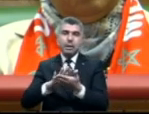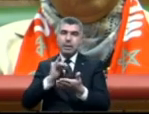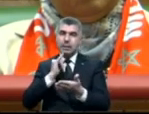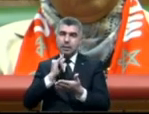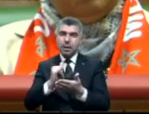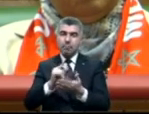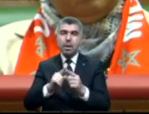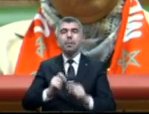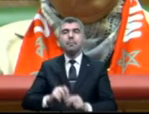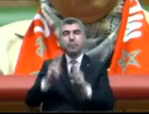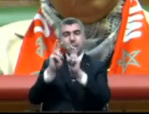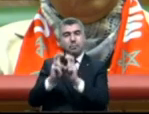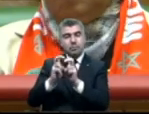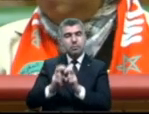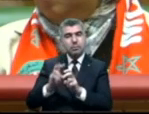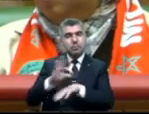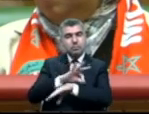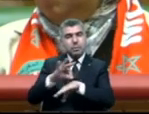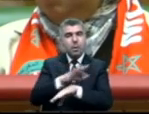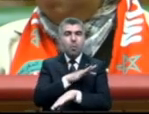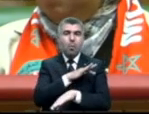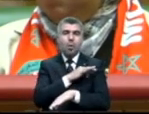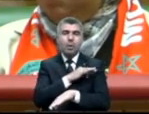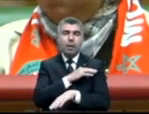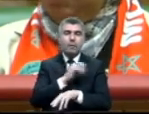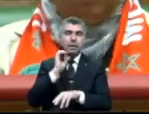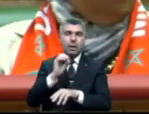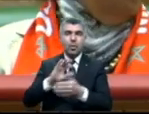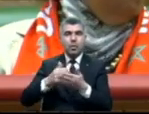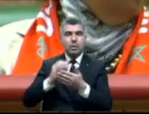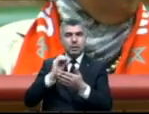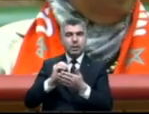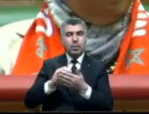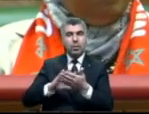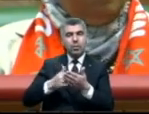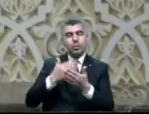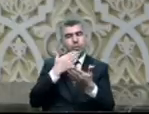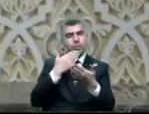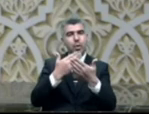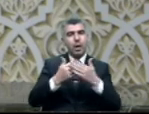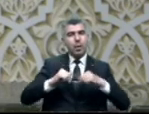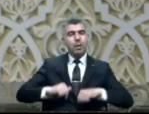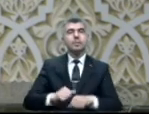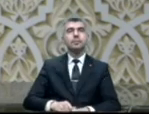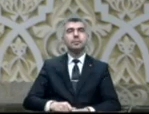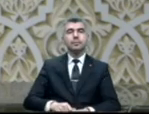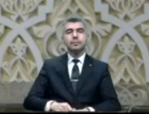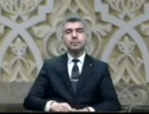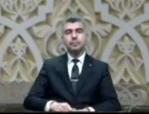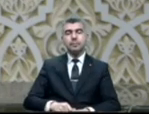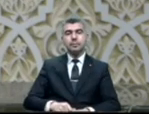إلى التأثيرات السلبية على الشغيلة بسبب الارتفاع المهول الذي تعرفه أسعار المواد الطاقية. شكرا سيدي. شكرا سيدة